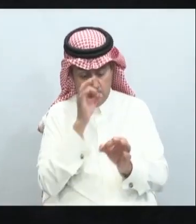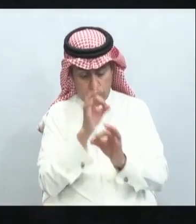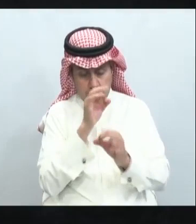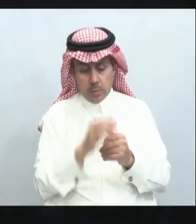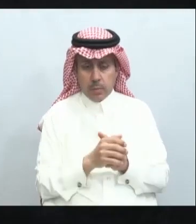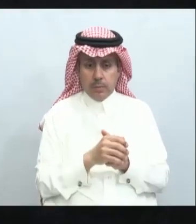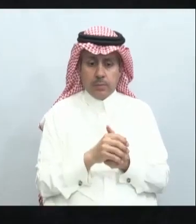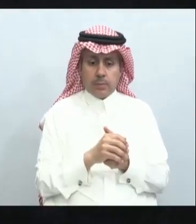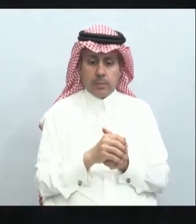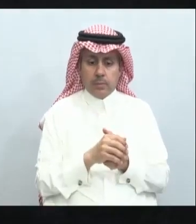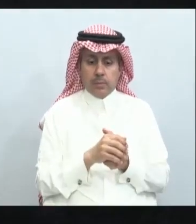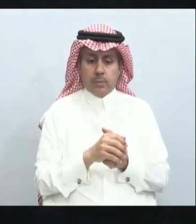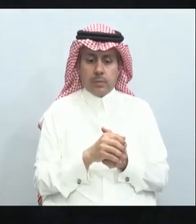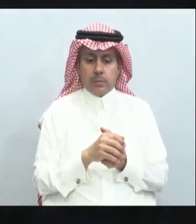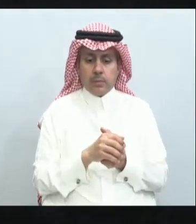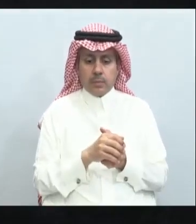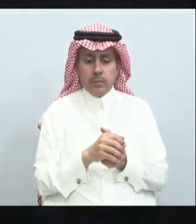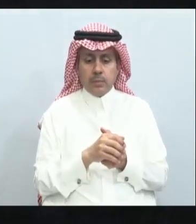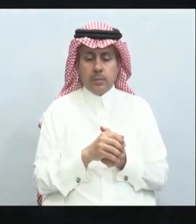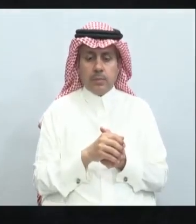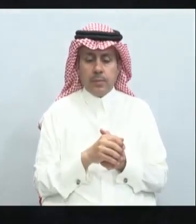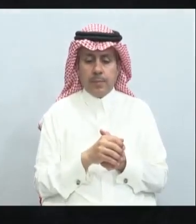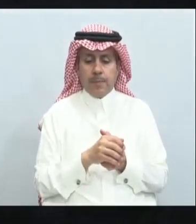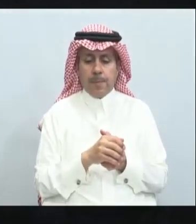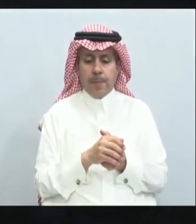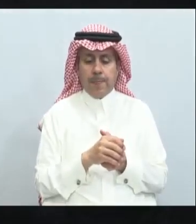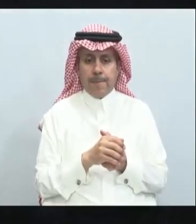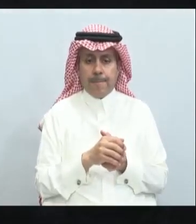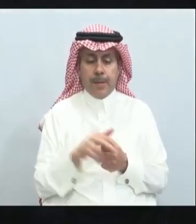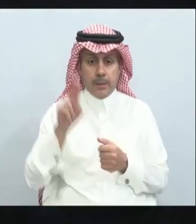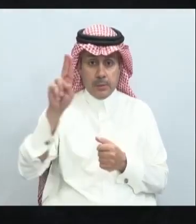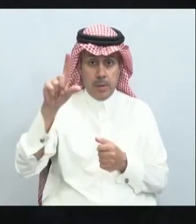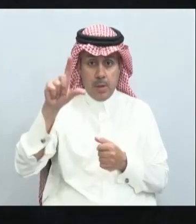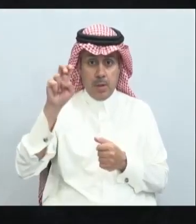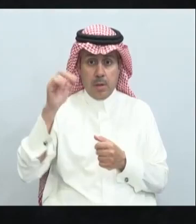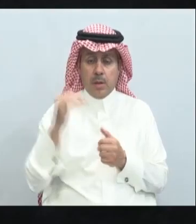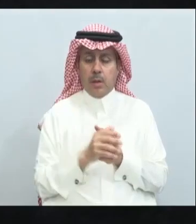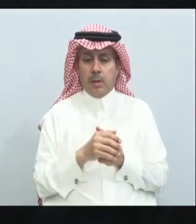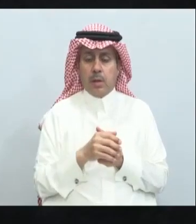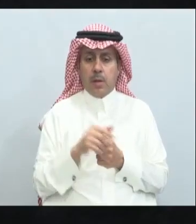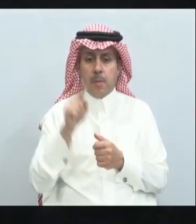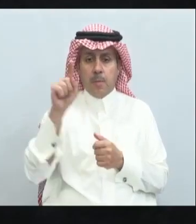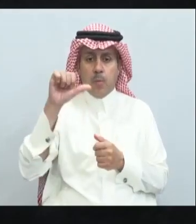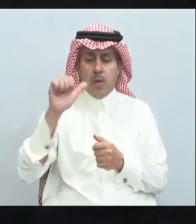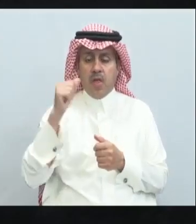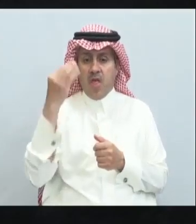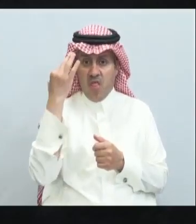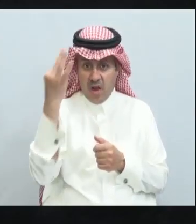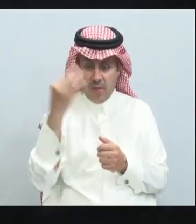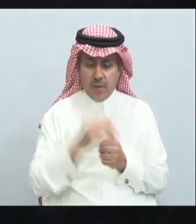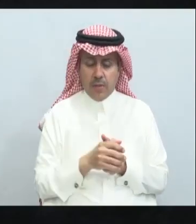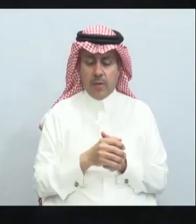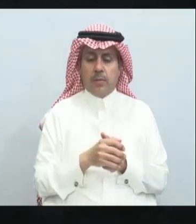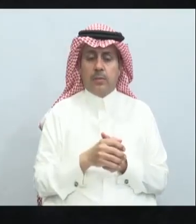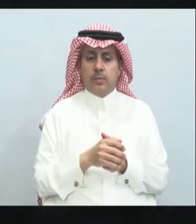امام الاطباء وامام المختصين يتم التلقيح تؤخذ ثلاث بويضات لماذا او تحقن ثلاث